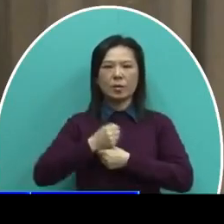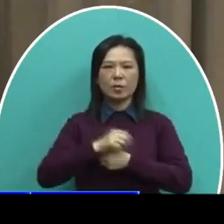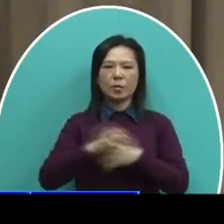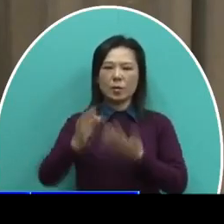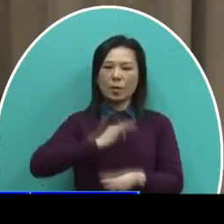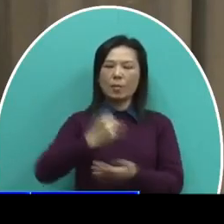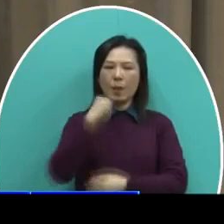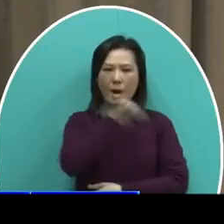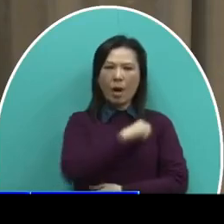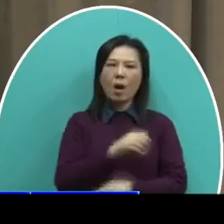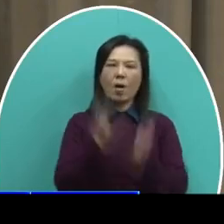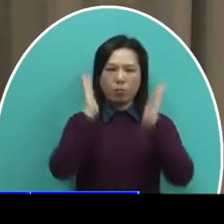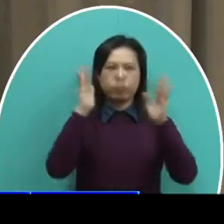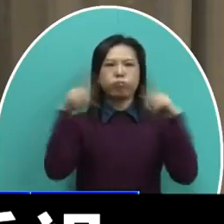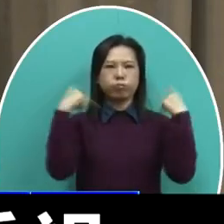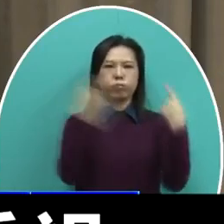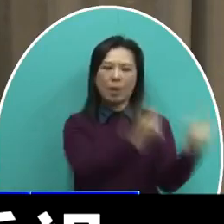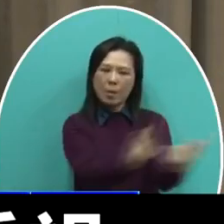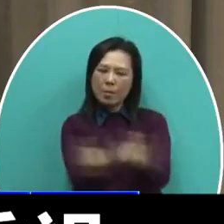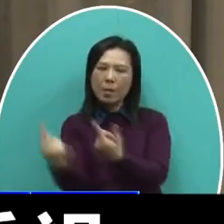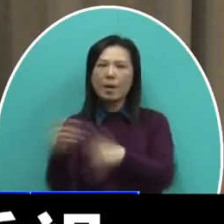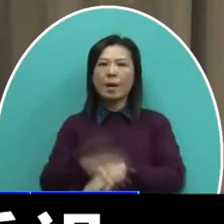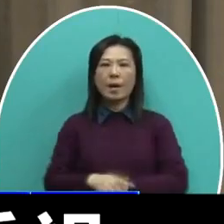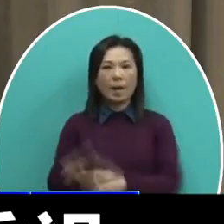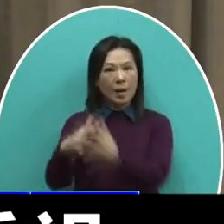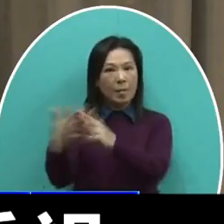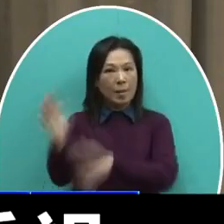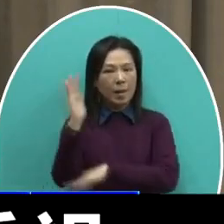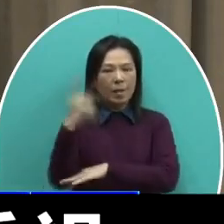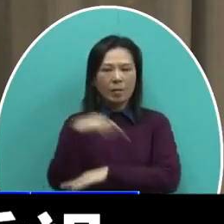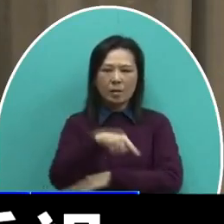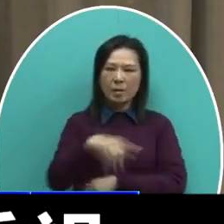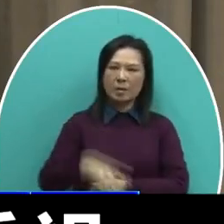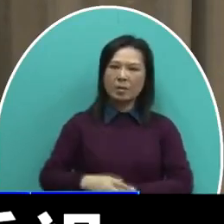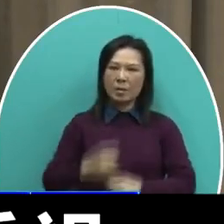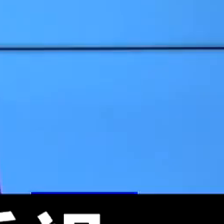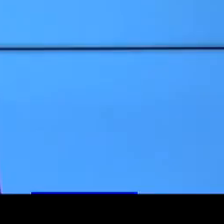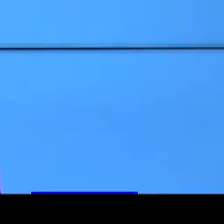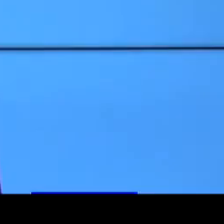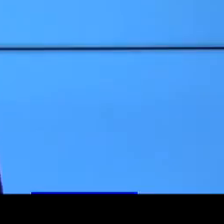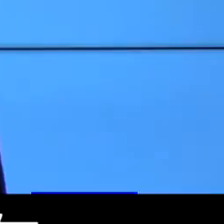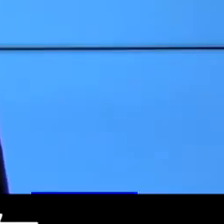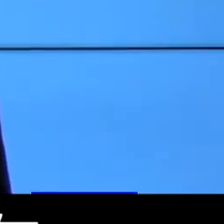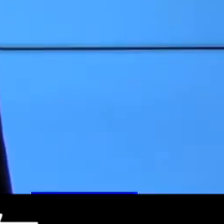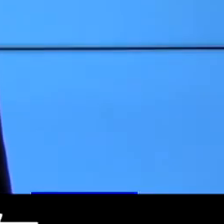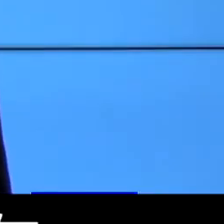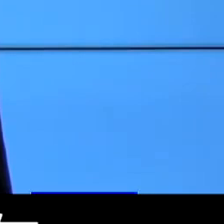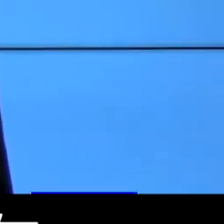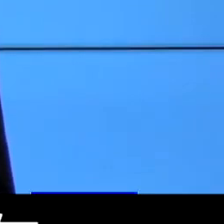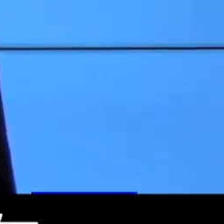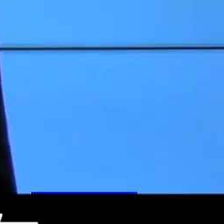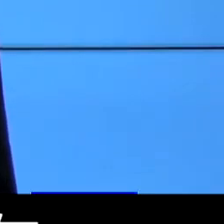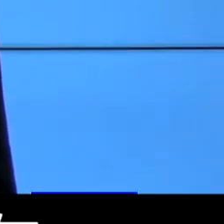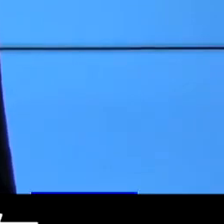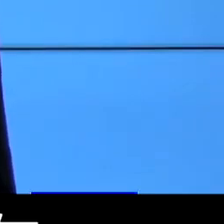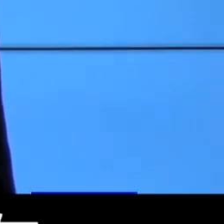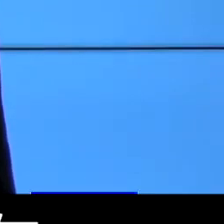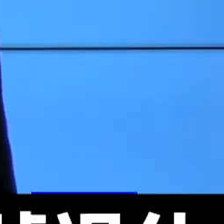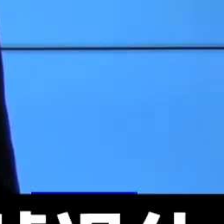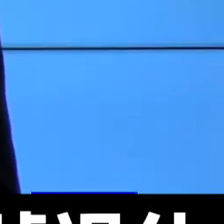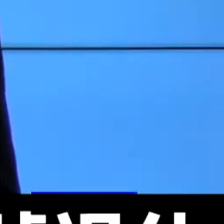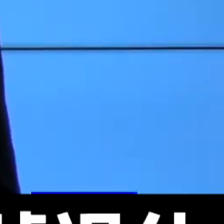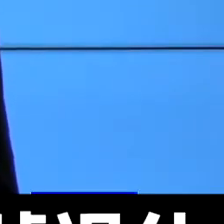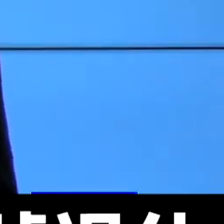诺，充分展现美国政府对台湾国防需求的高度重视。 另外，美国在台协会2号宣